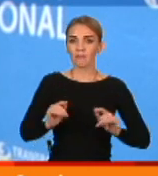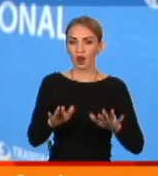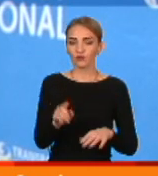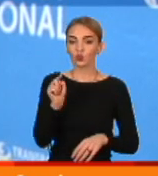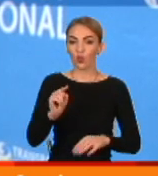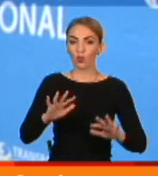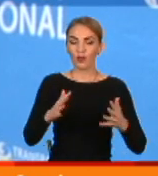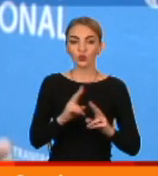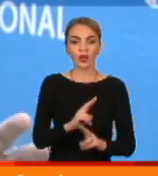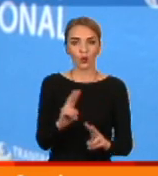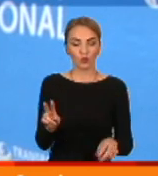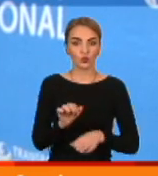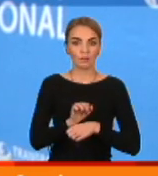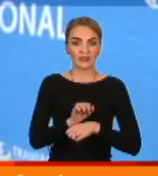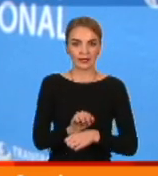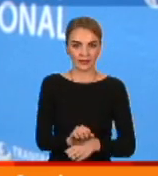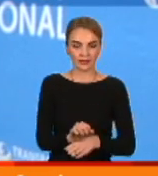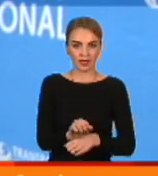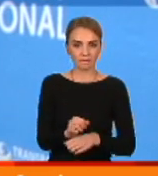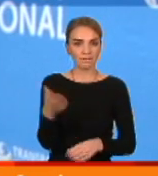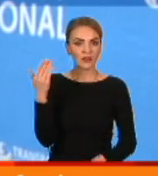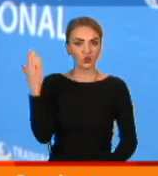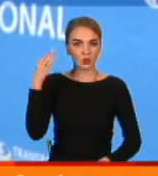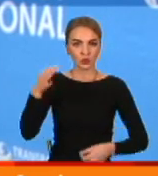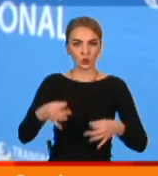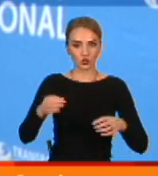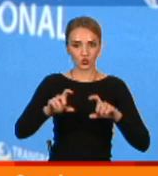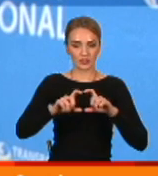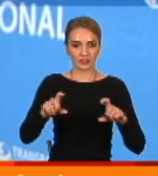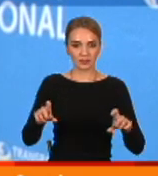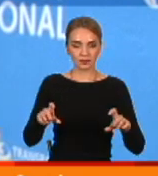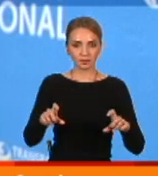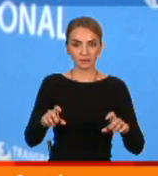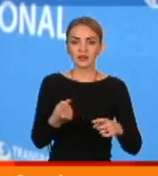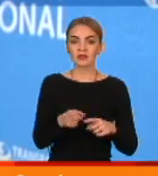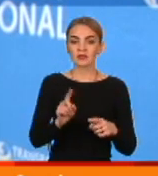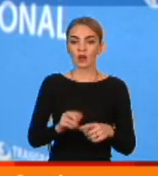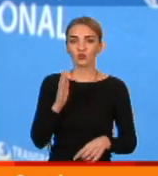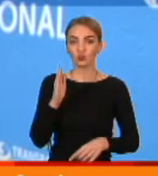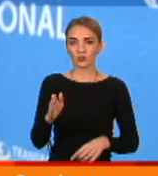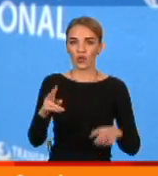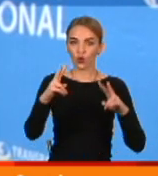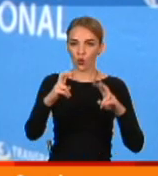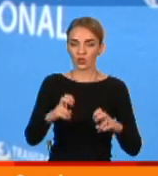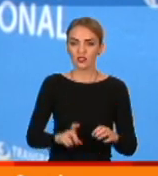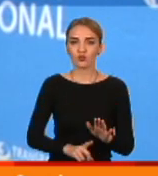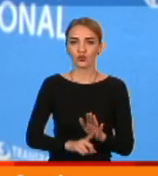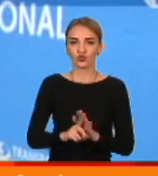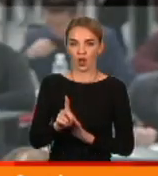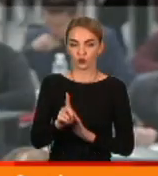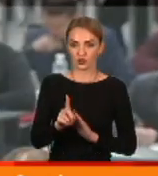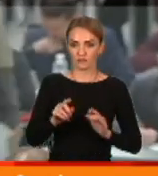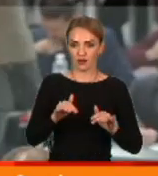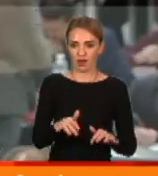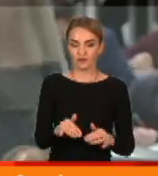того моменту, на якому зупинилися минулі судді їх розглядати. Це буде розгляд спочатку